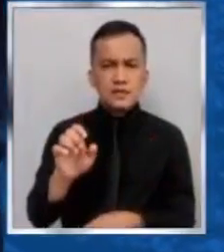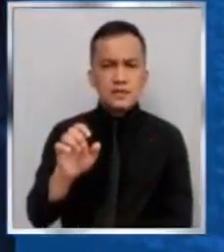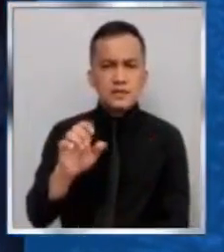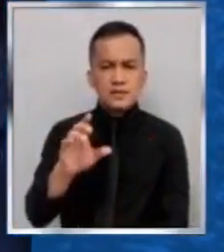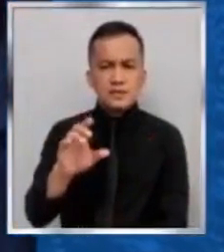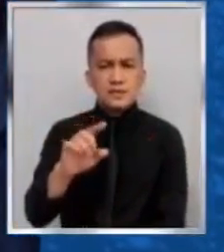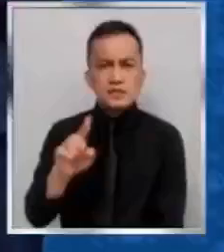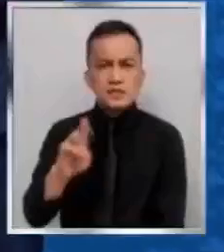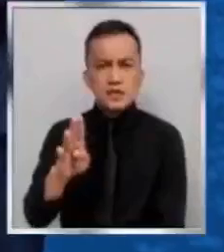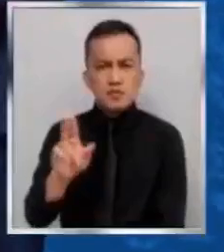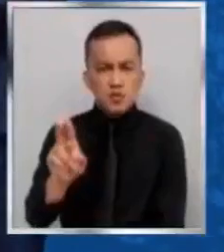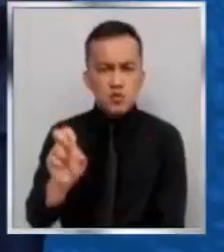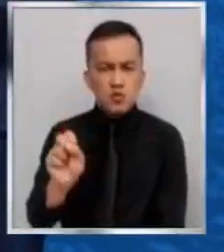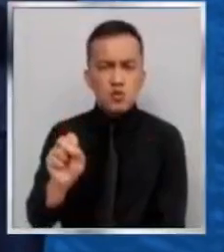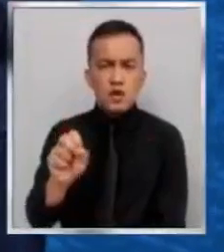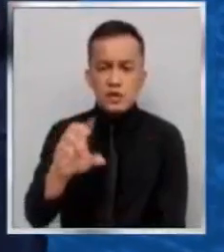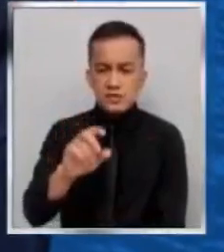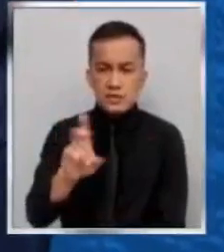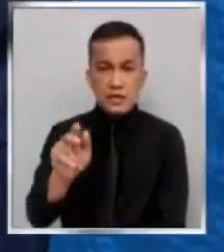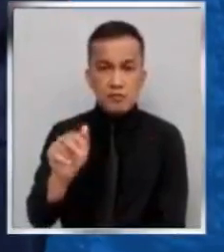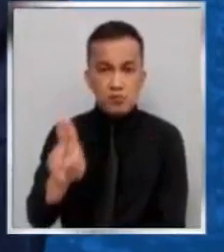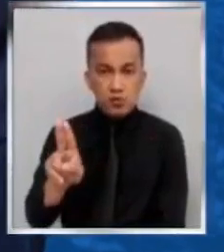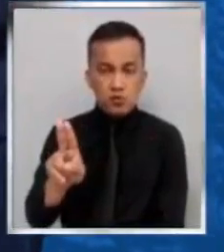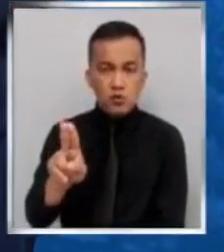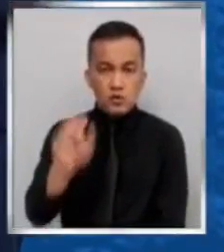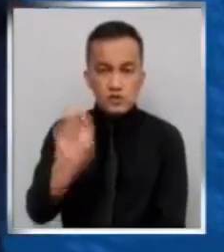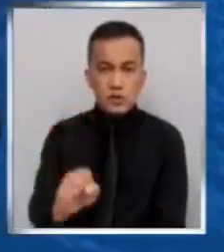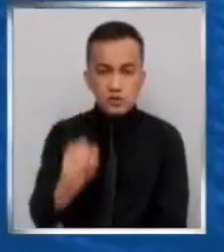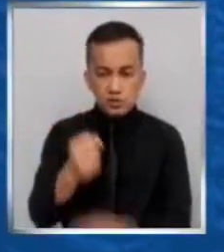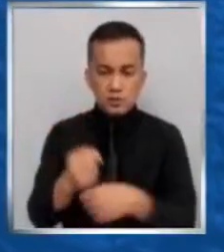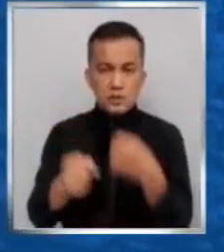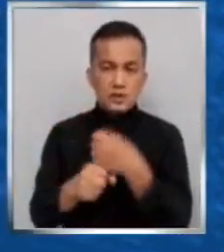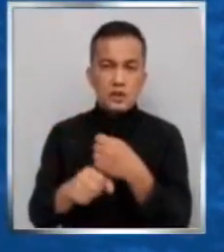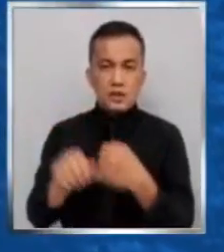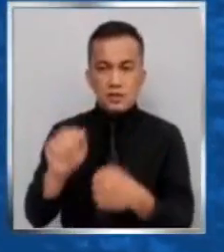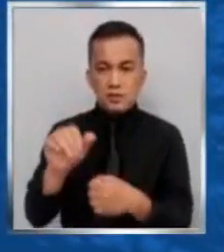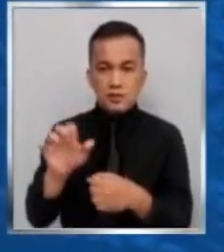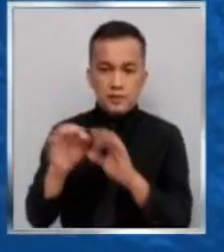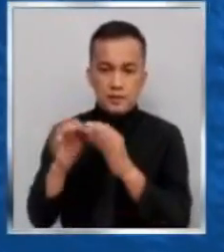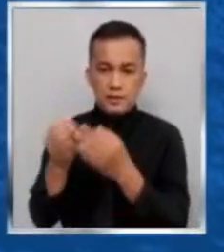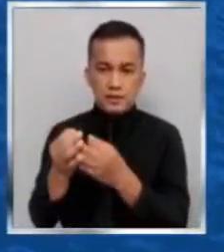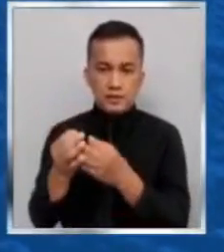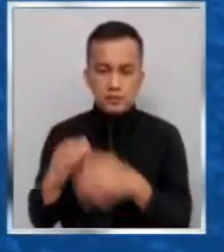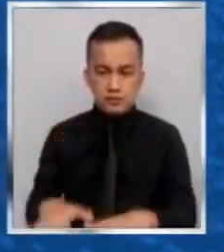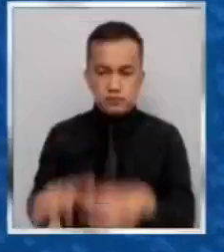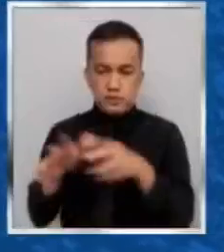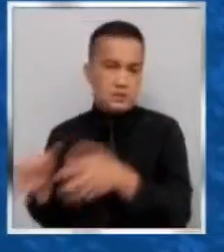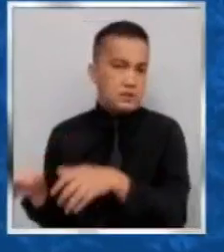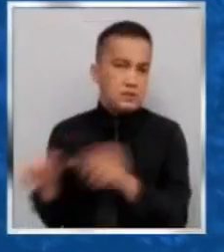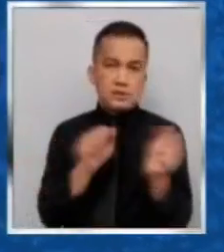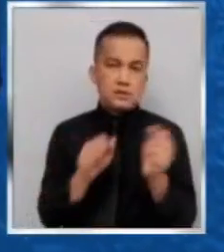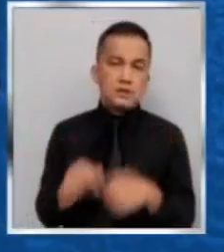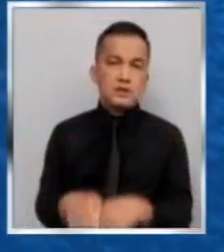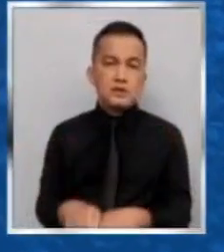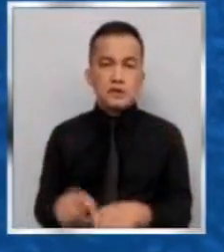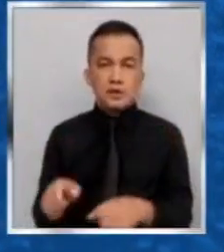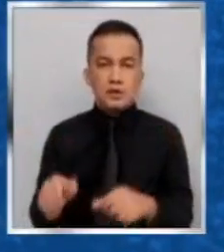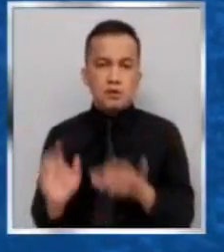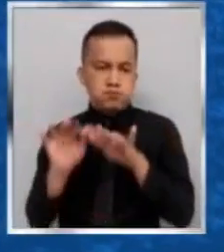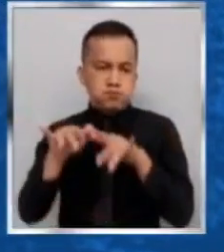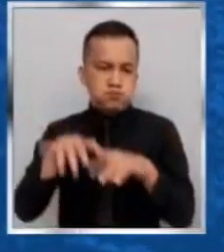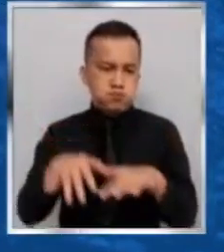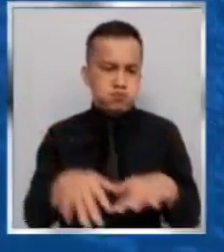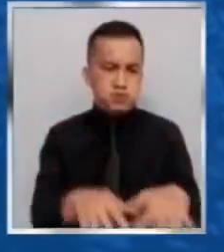19 na pamilya ang inilikas dahil po sa matinding pagbaha. Rumagsa ang tubig sa ilog matapos ang malakas na buhos ng